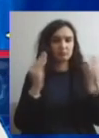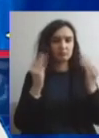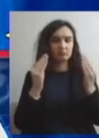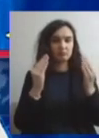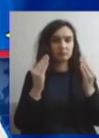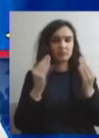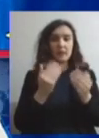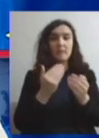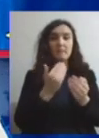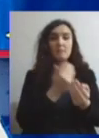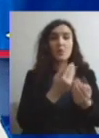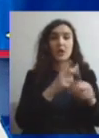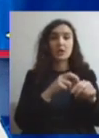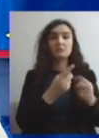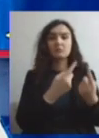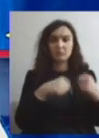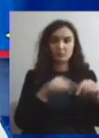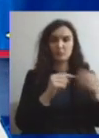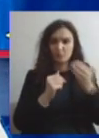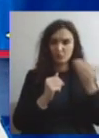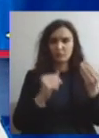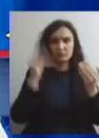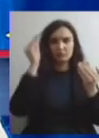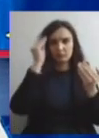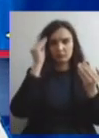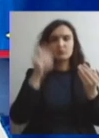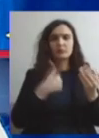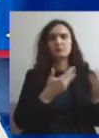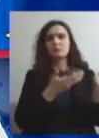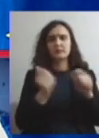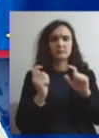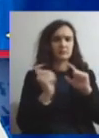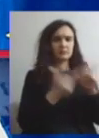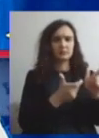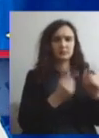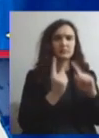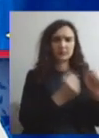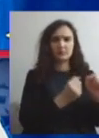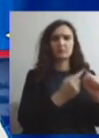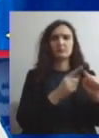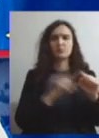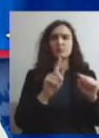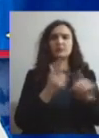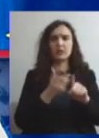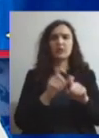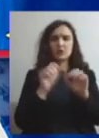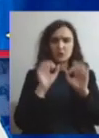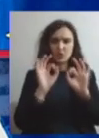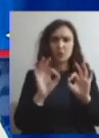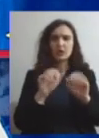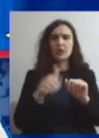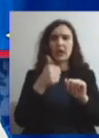მათი ინიციატივით, რა თქმა უნდა, ჩვენ მივიღეთ ეს ინიციატივა და ვთვლით, რომ არის ძალიან სწორი და კარგი